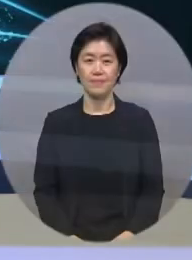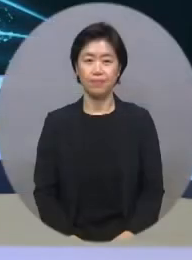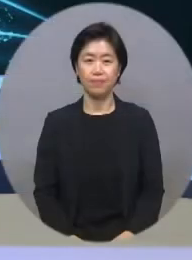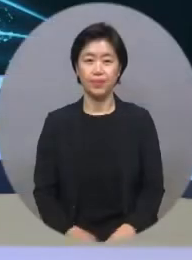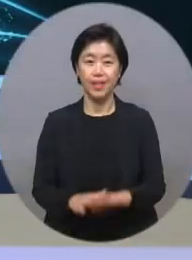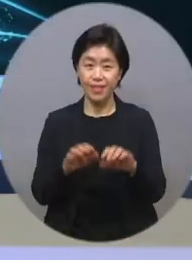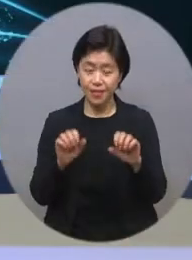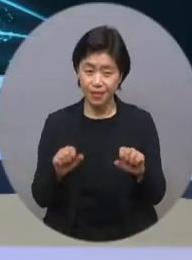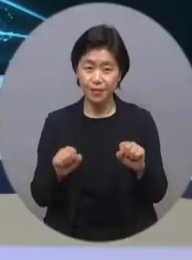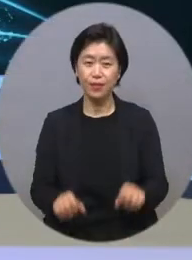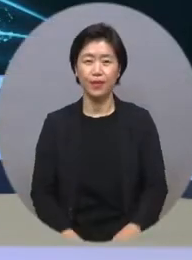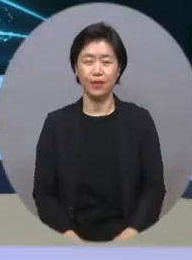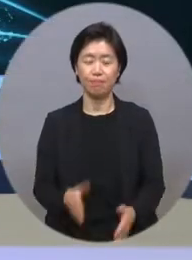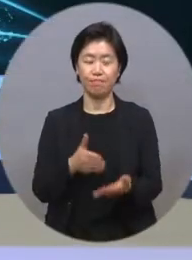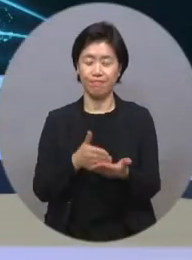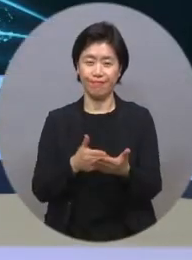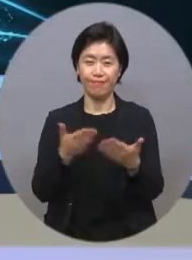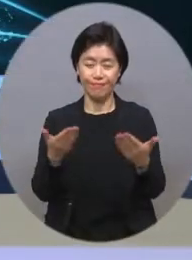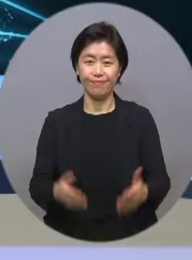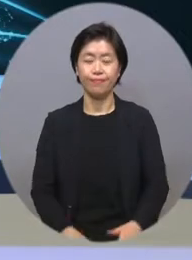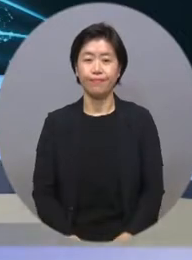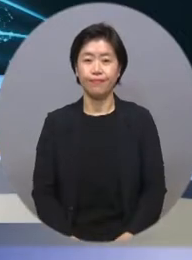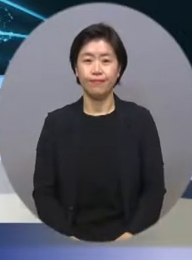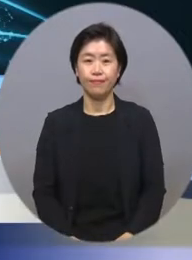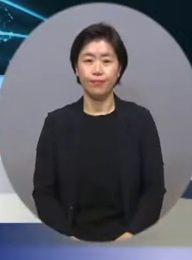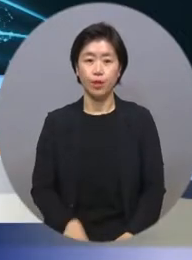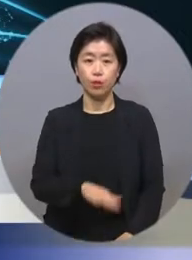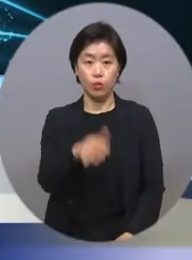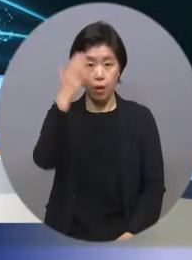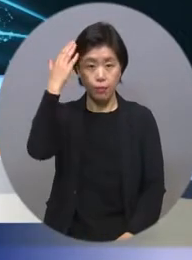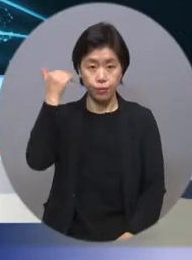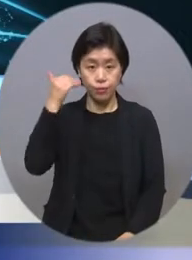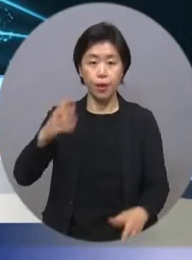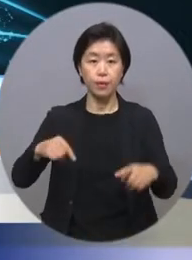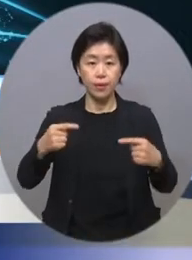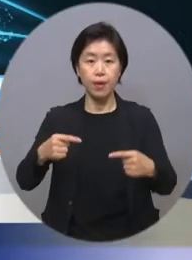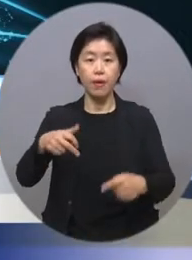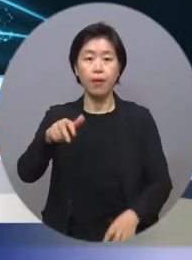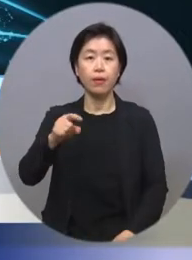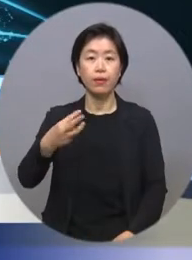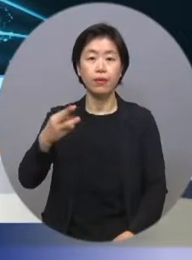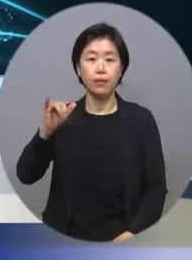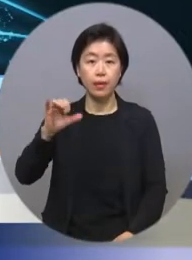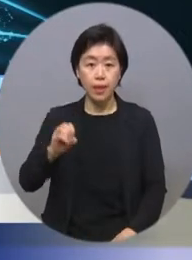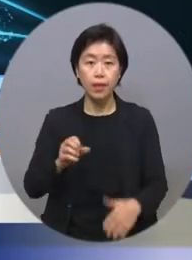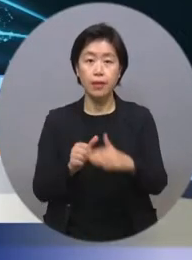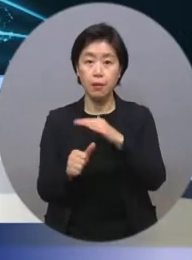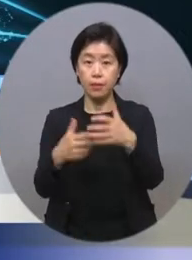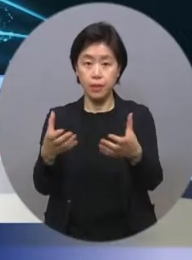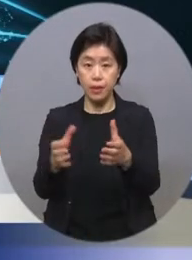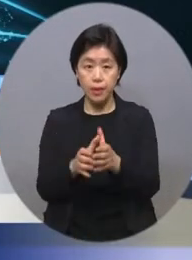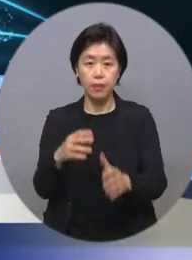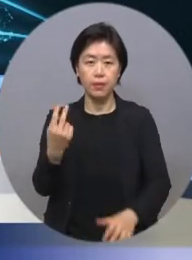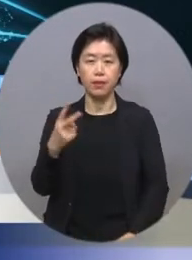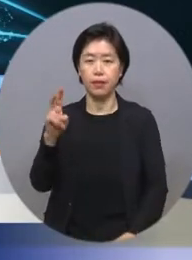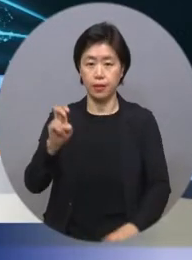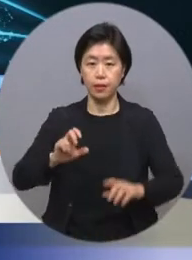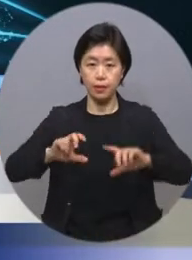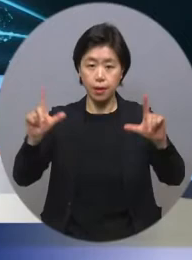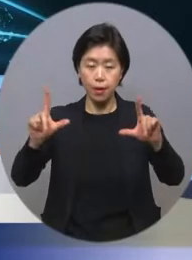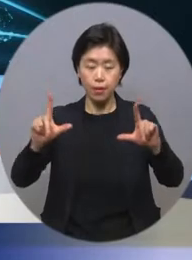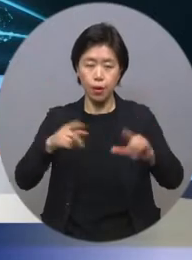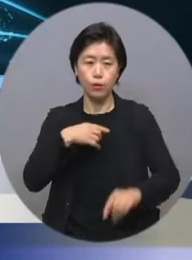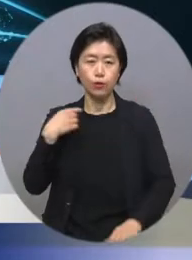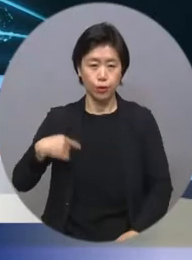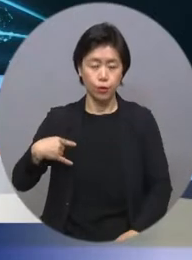시청자 여러분 안녕하십니까? 복지TV 뉴스입니다. 우리나라 휠체어 컬링 대표팀이 2022 베이징 동계 패럴림픽